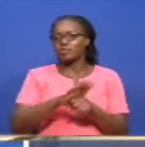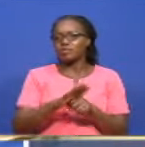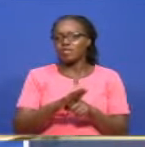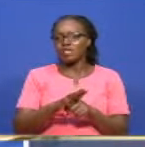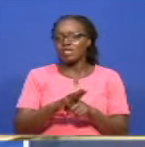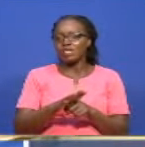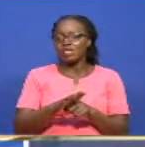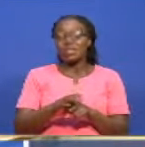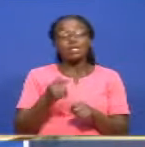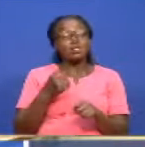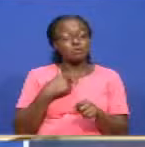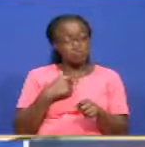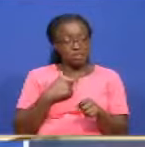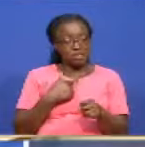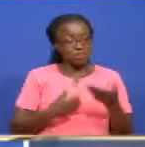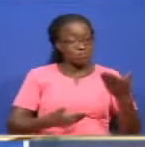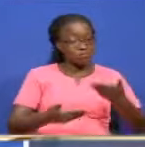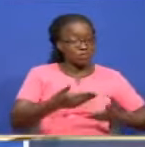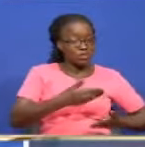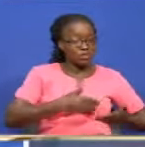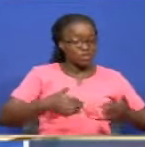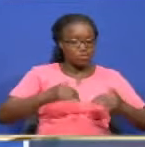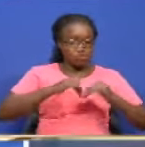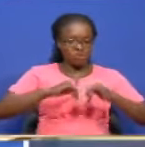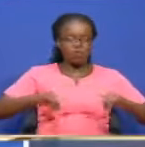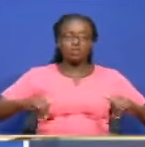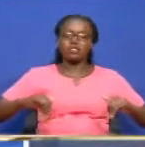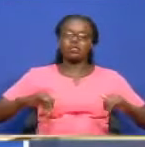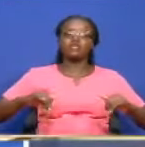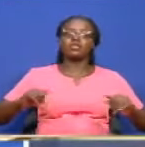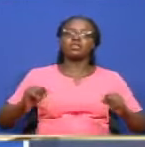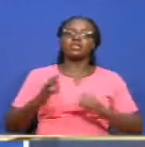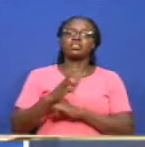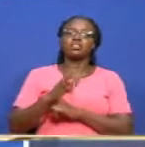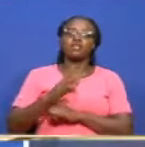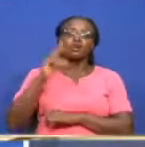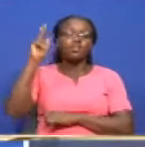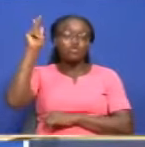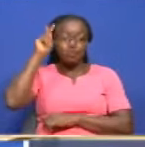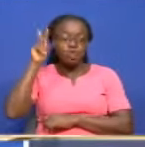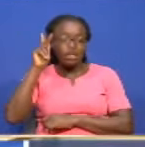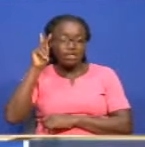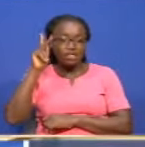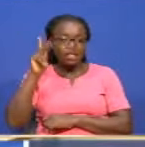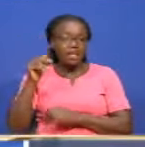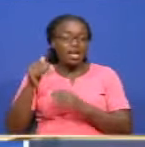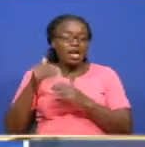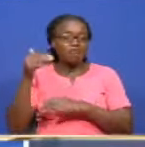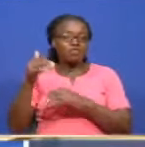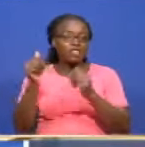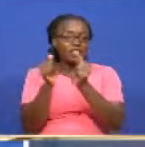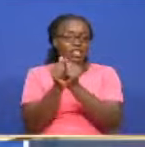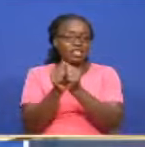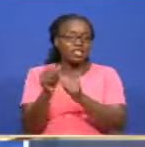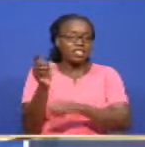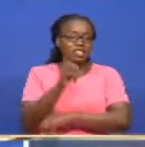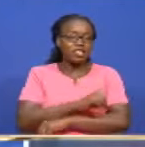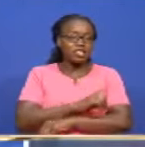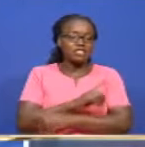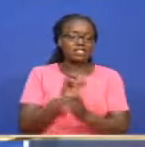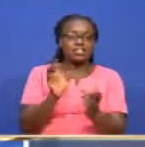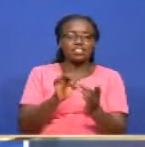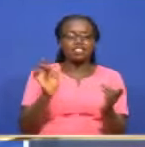nilikuwa contact, basi tukatengwa watu 13 tukaenda Karen. Tulivomaliza siku 10 kule tukapingwa. Siku ya 10